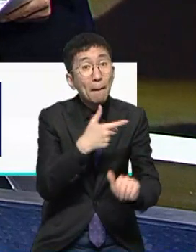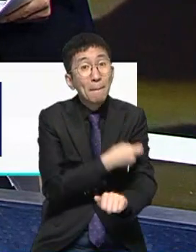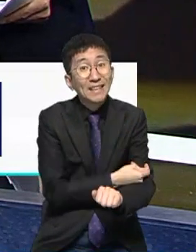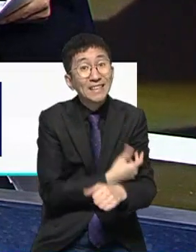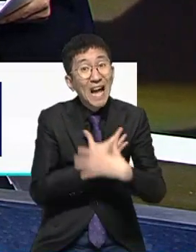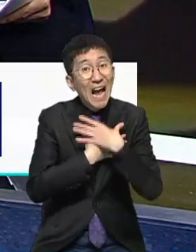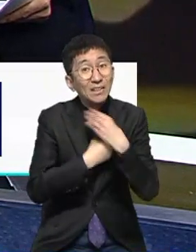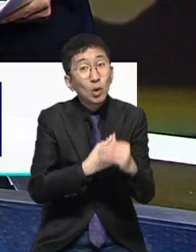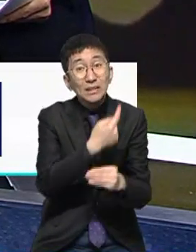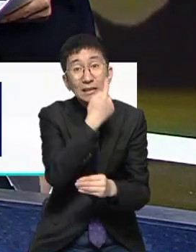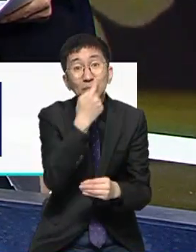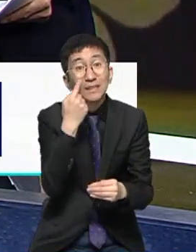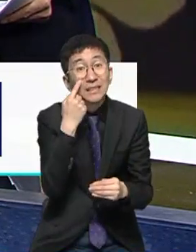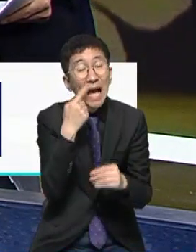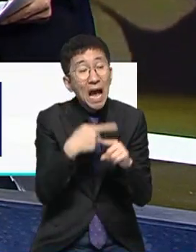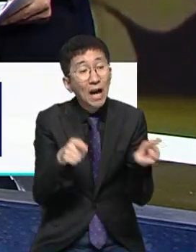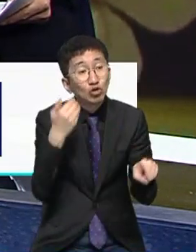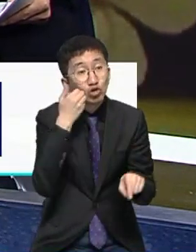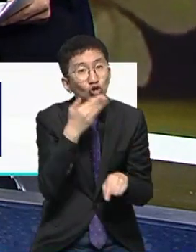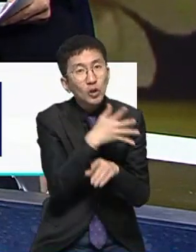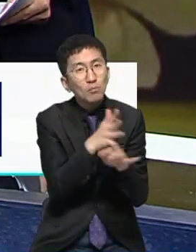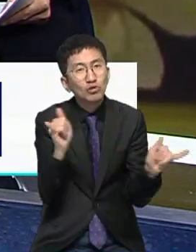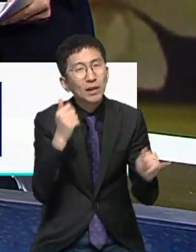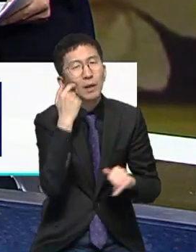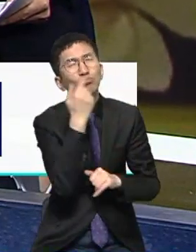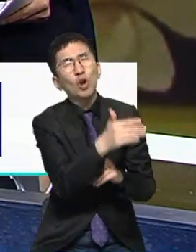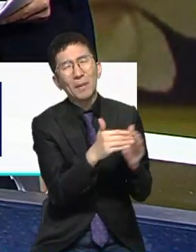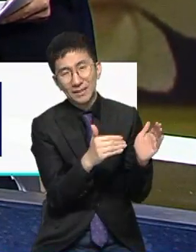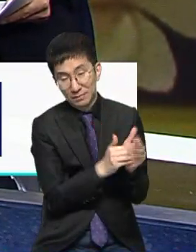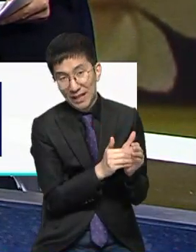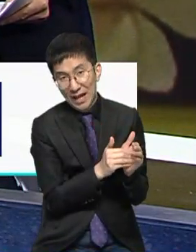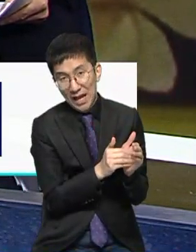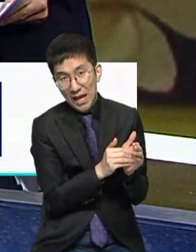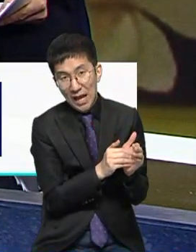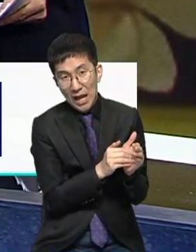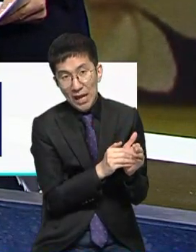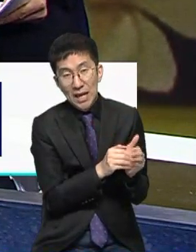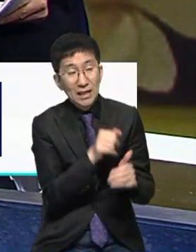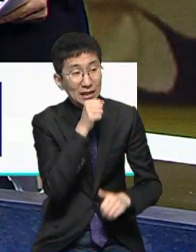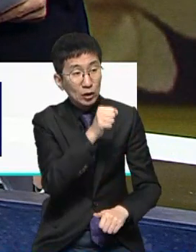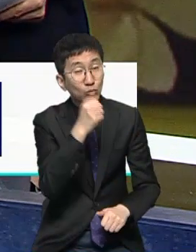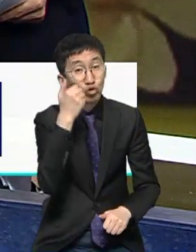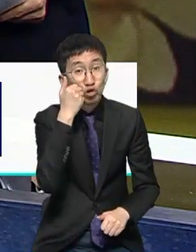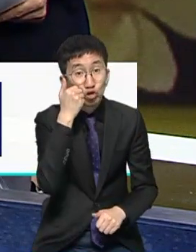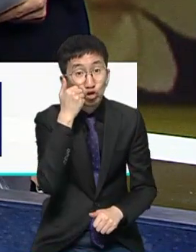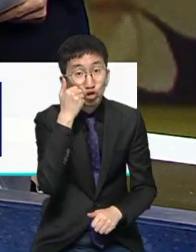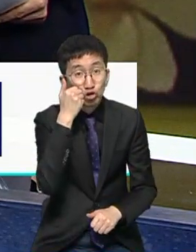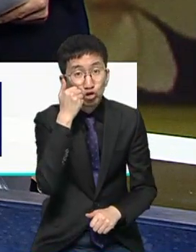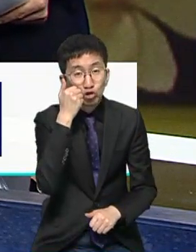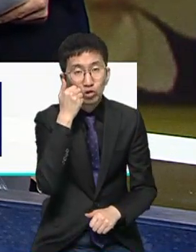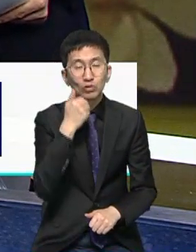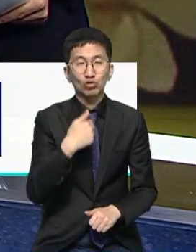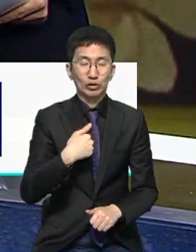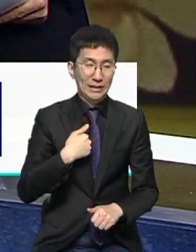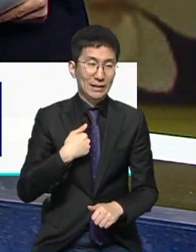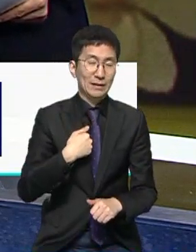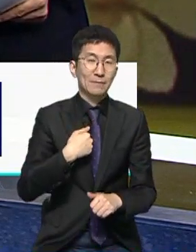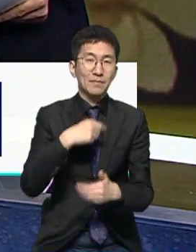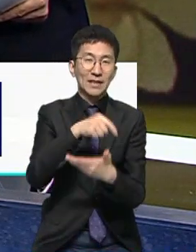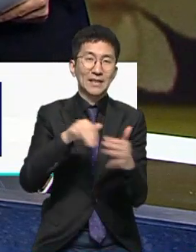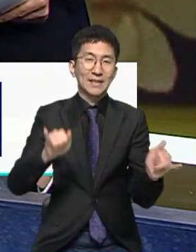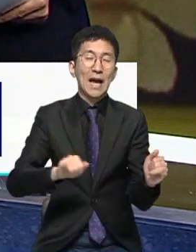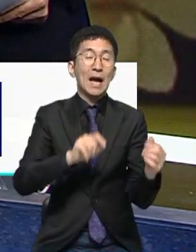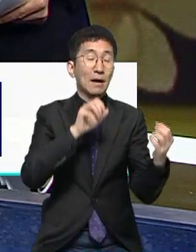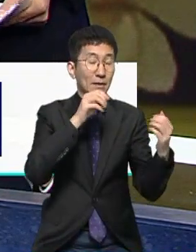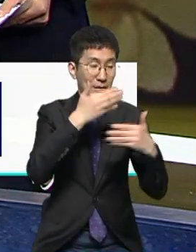백신의 안전성을 직접 심사한 전문가들에게 궁금한 점들을 물어봤습니다. 단독 인터뷰한 워싱턴 김수형 특파원